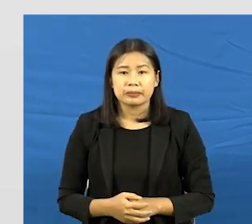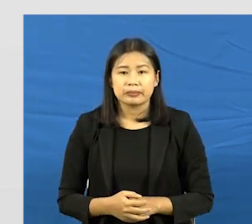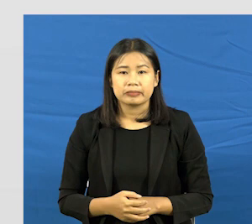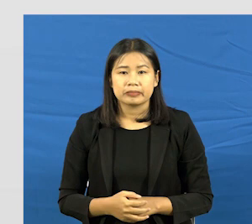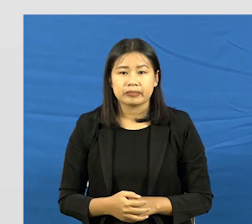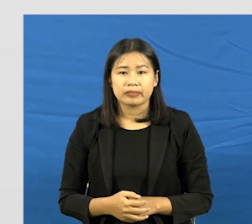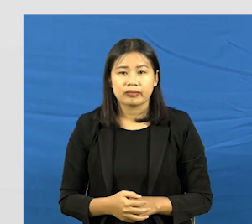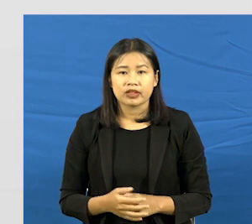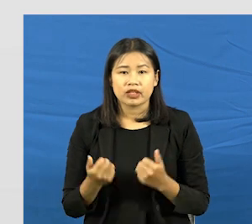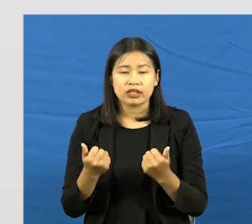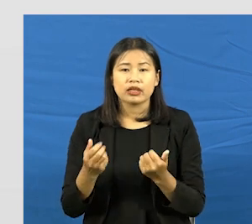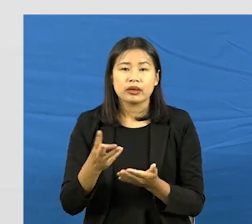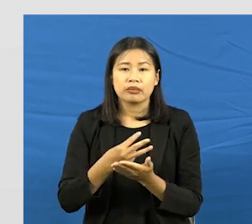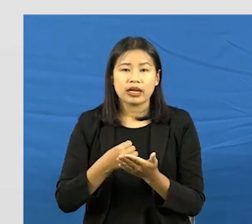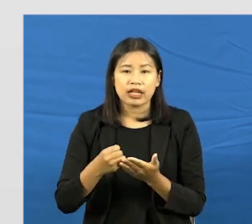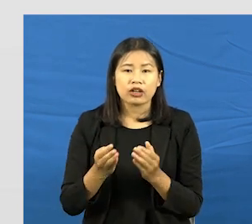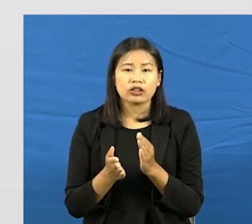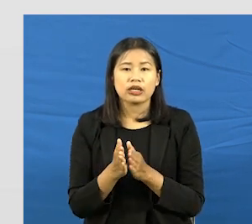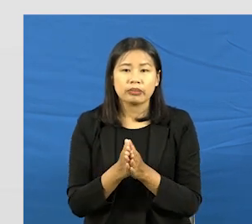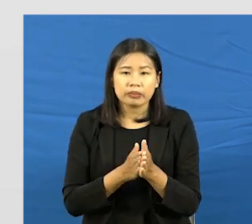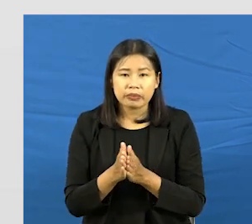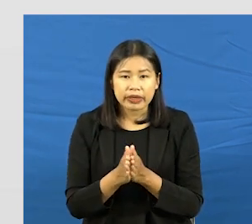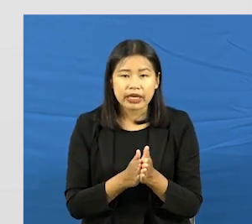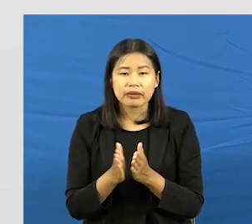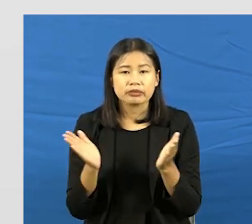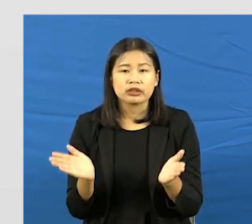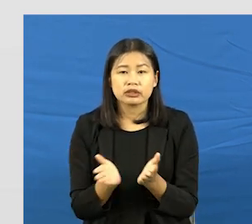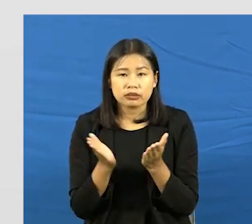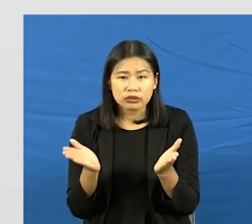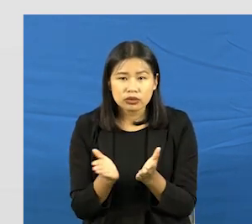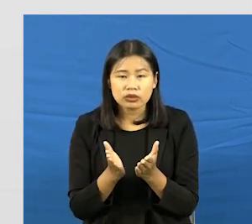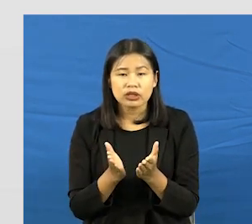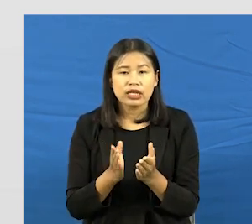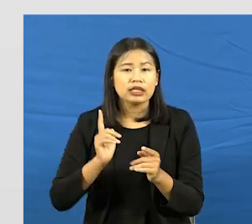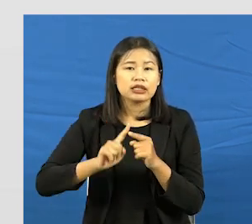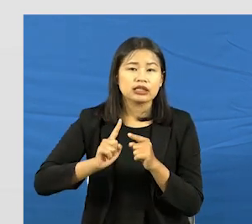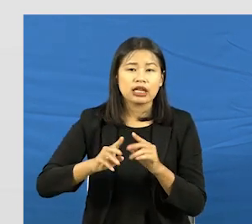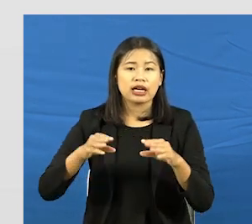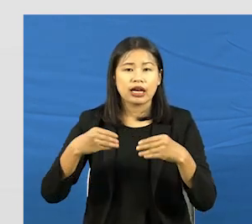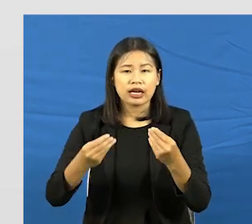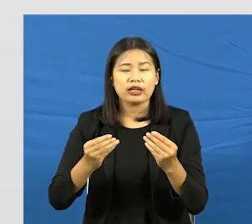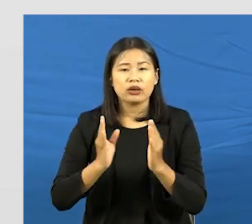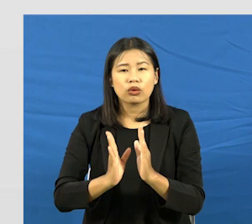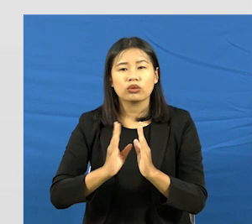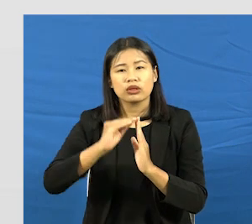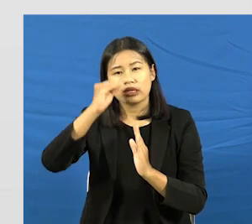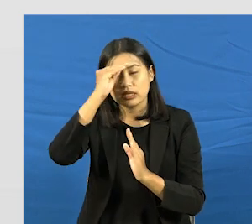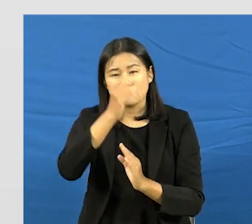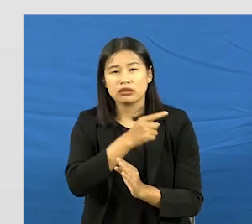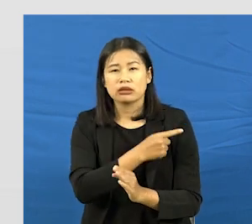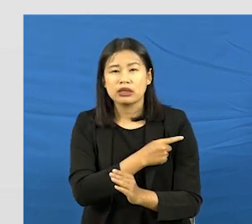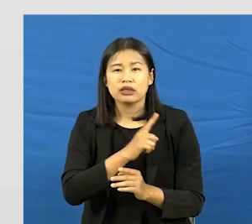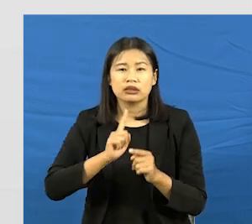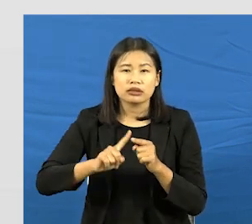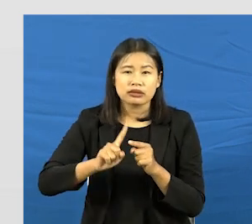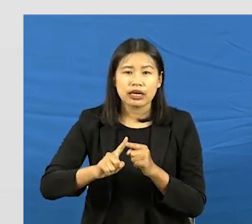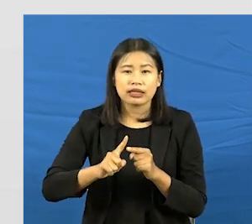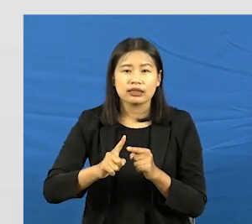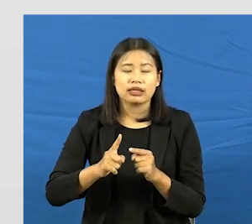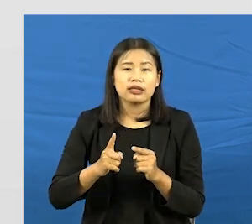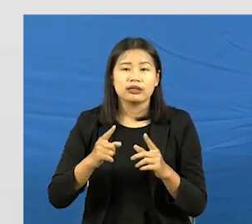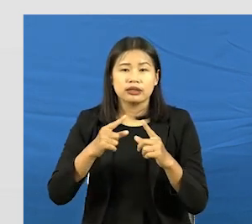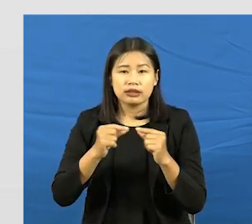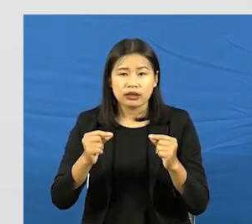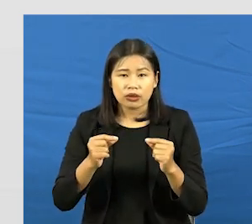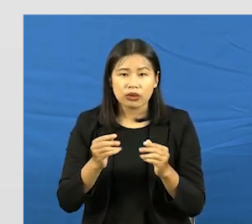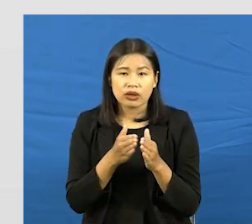ยความสะดวกให้การศึกษาในหลายๆเรื่องไม่ว่าจะเป็นเรื่องของการขยายเวลากู้ขยายเวลาใช้คื